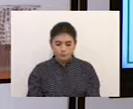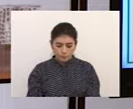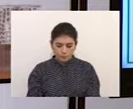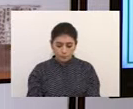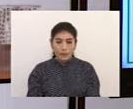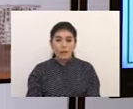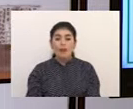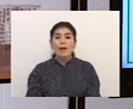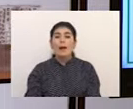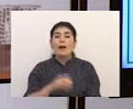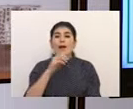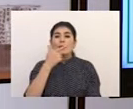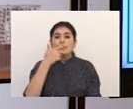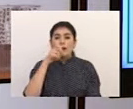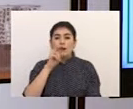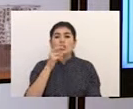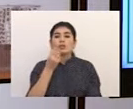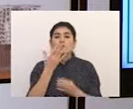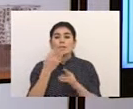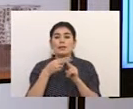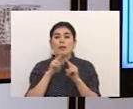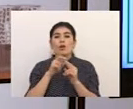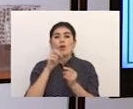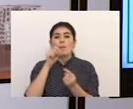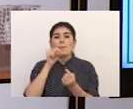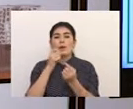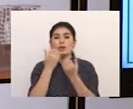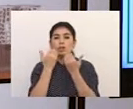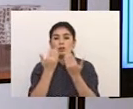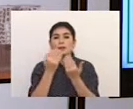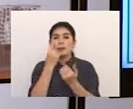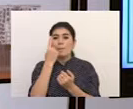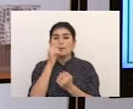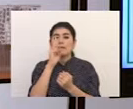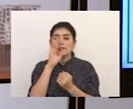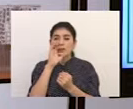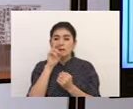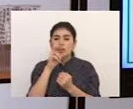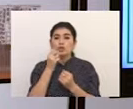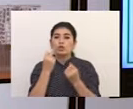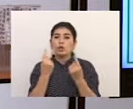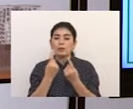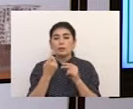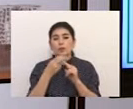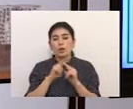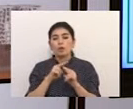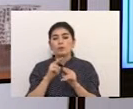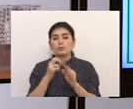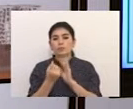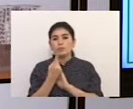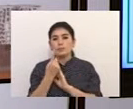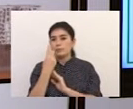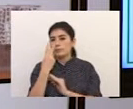Gap tarkibida bir nechta kesimga taalluqli bo'lgan bitta kesimlik shakli sodda gapni yuzaga